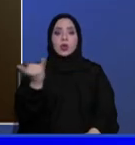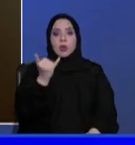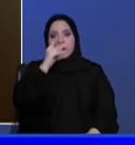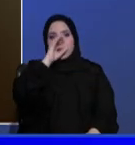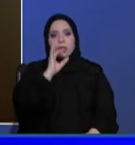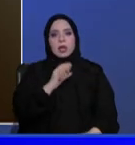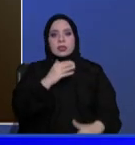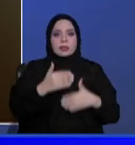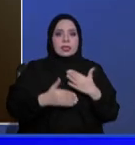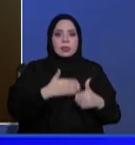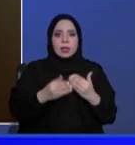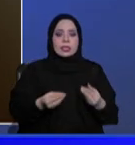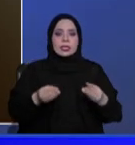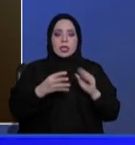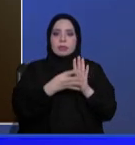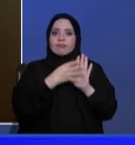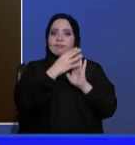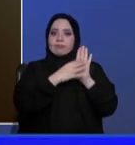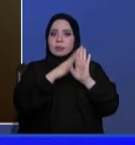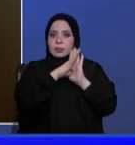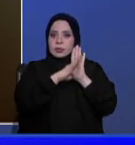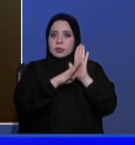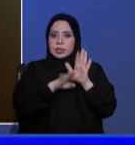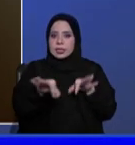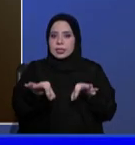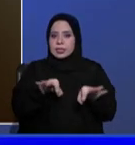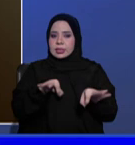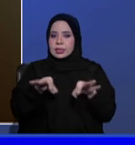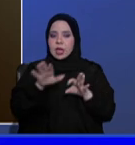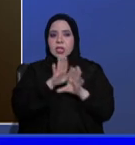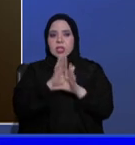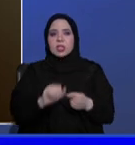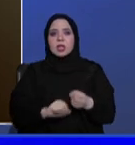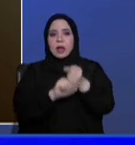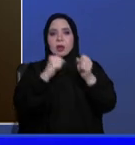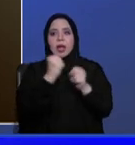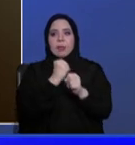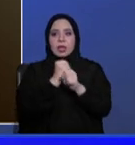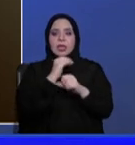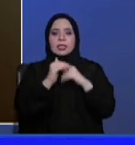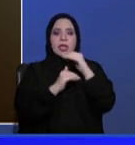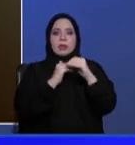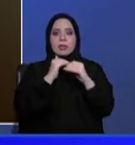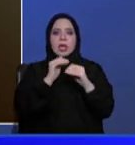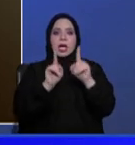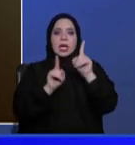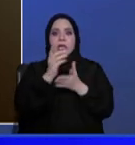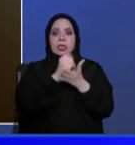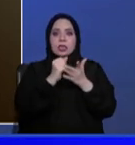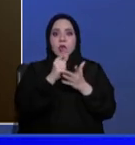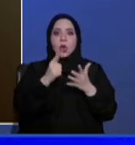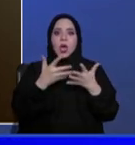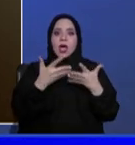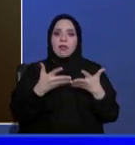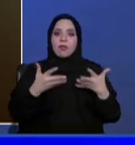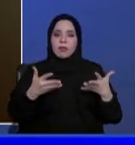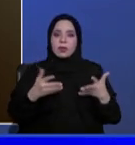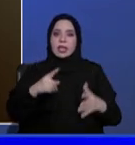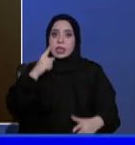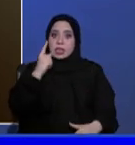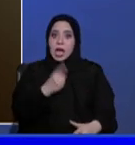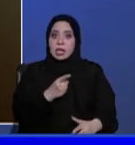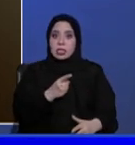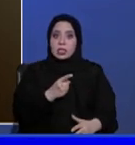الى ضروره الاستمرار في وضع الخطط والاستراتيجيات والبرامج الداعمه لعمليه التنميه الاقتصاديه والمساهمه في